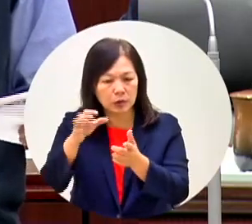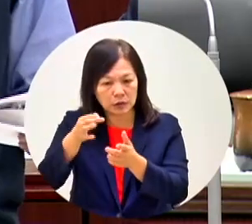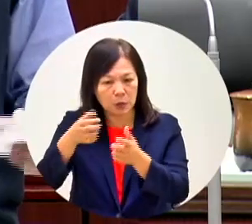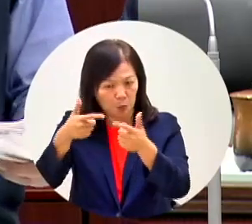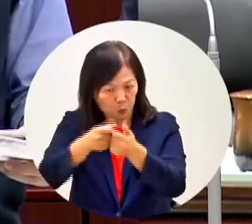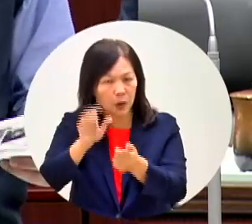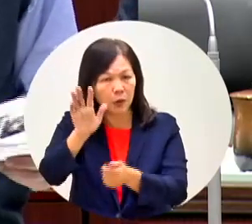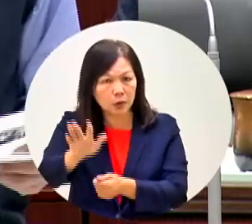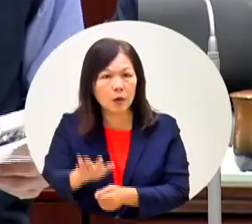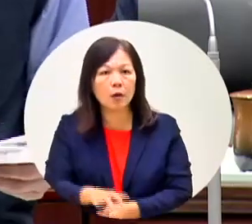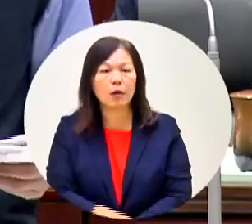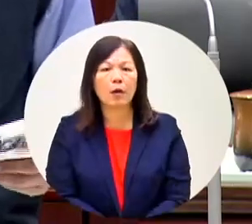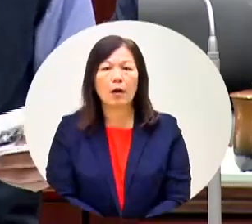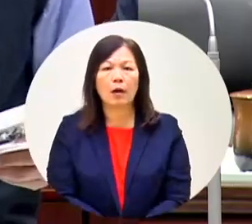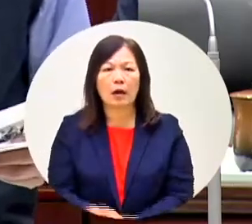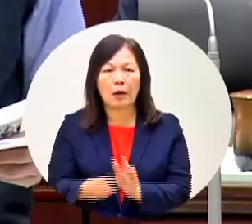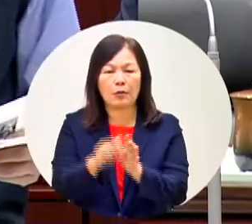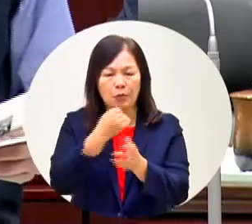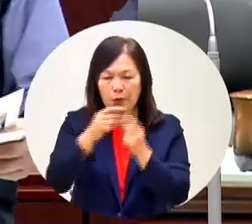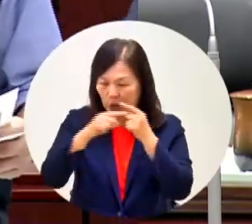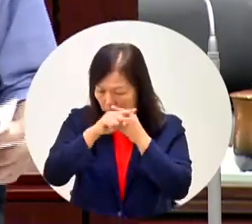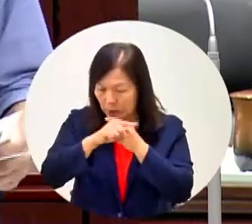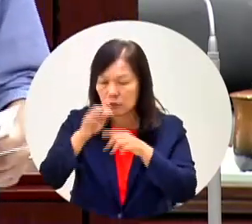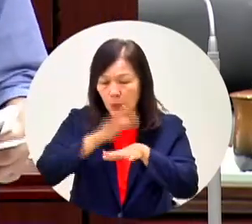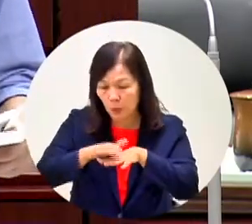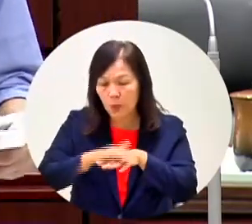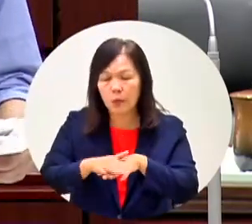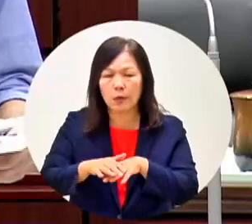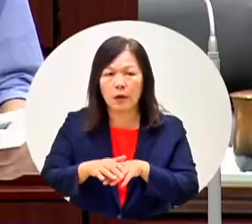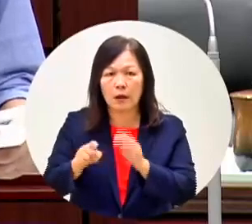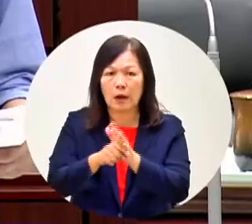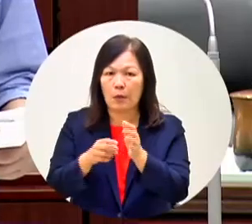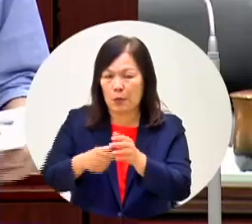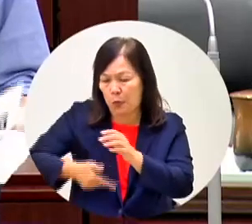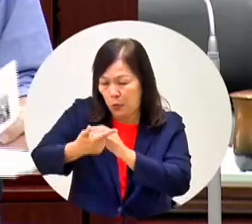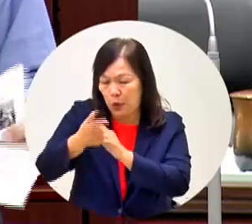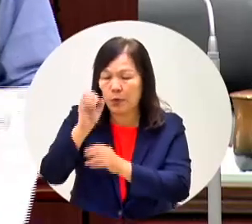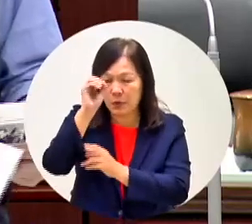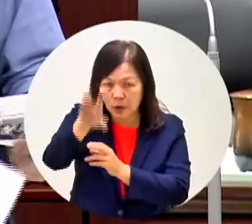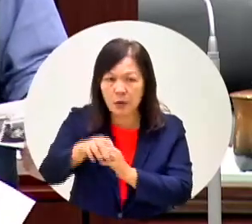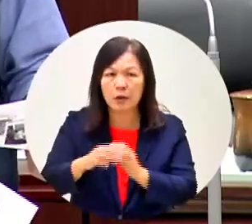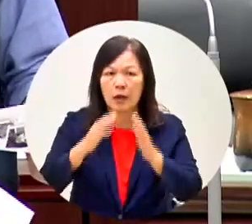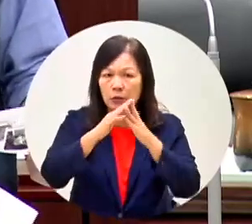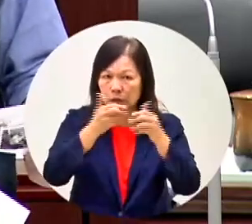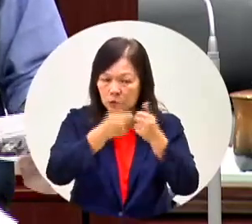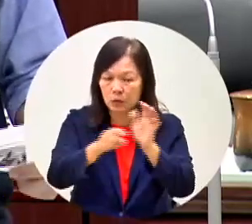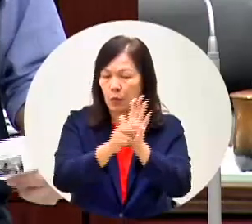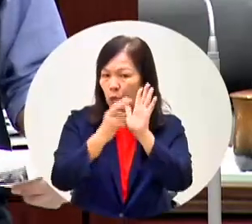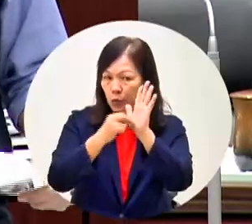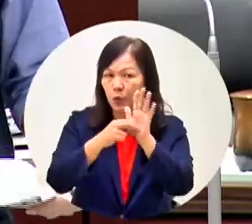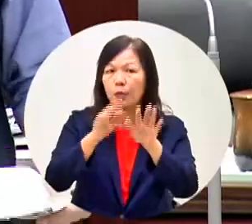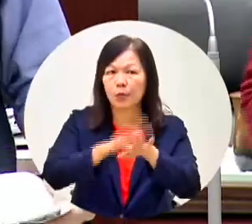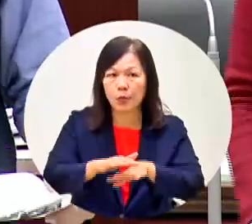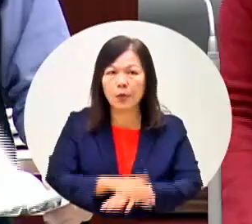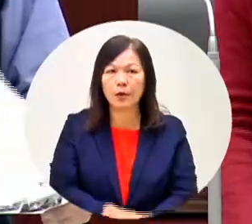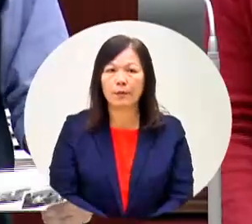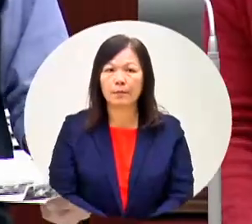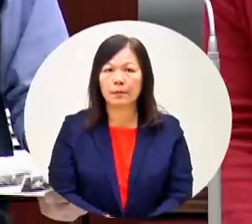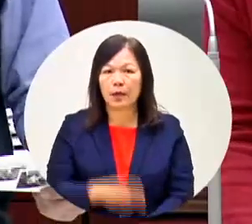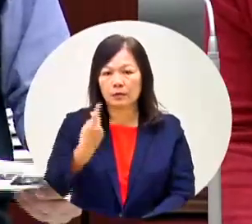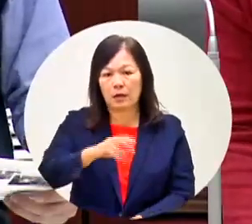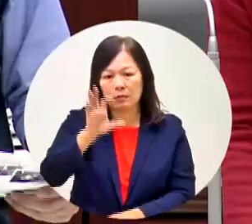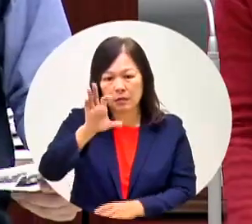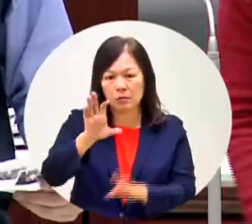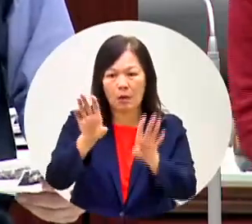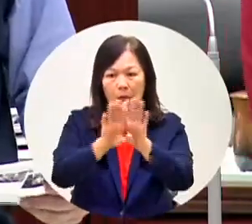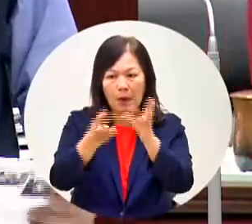快就会跟您报告，很快就会跟议会跟大众说明。再来，厕所没有门是绝对无法忍受的。